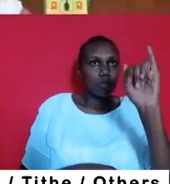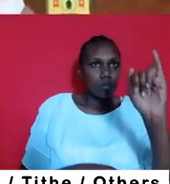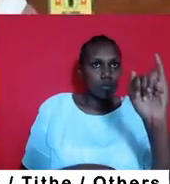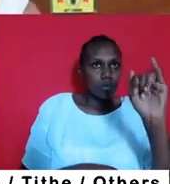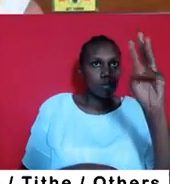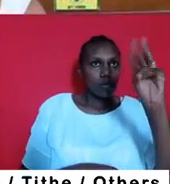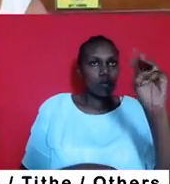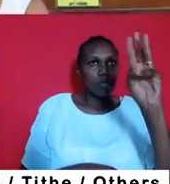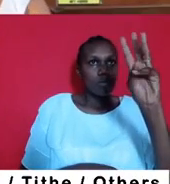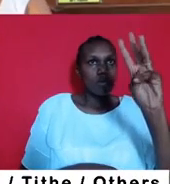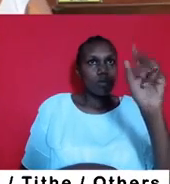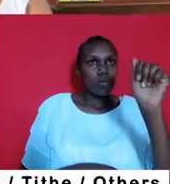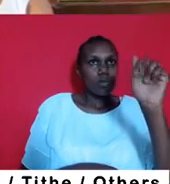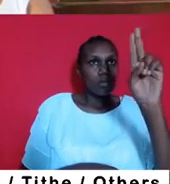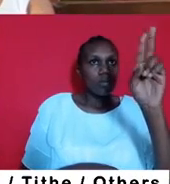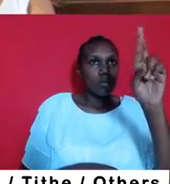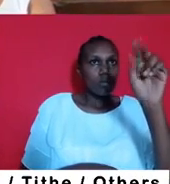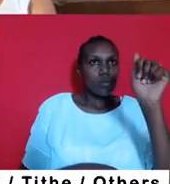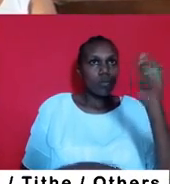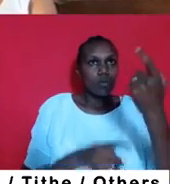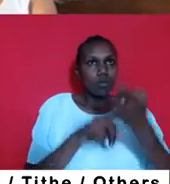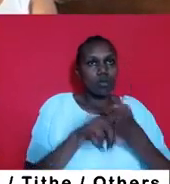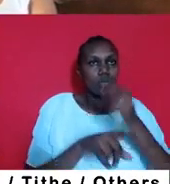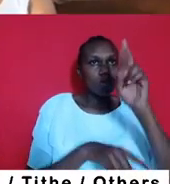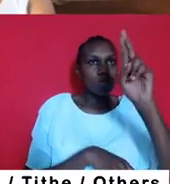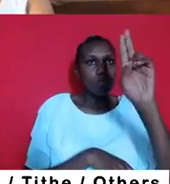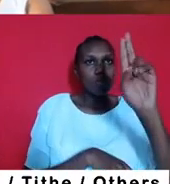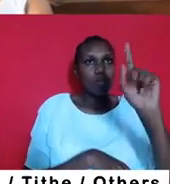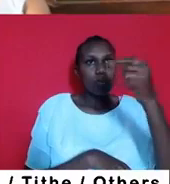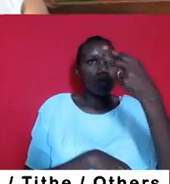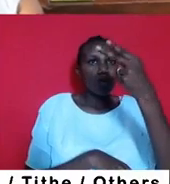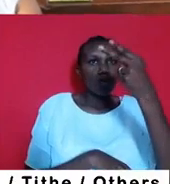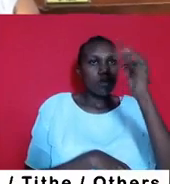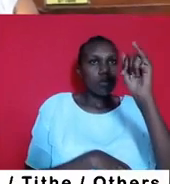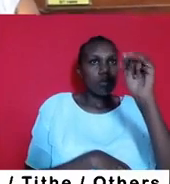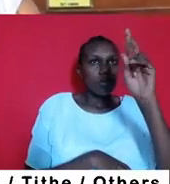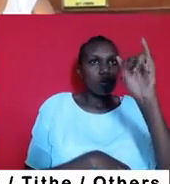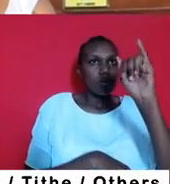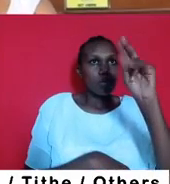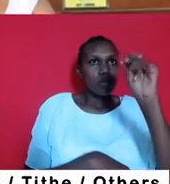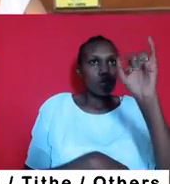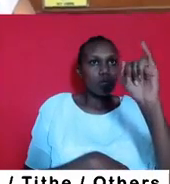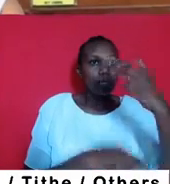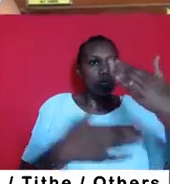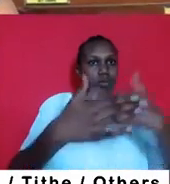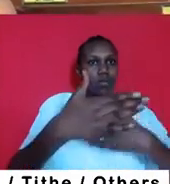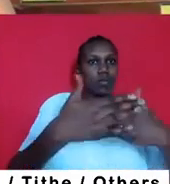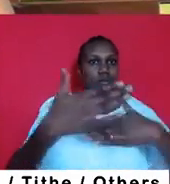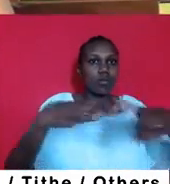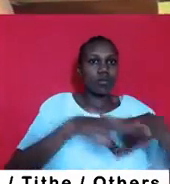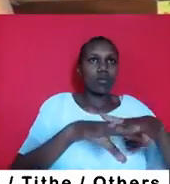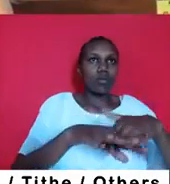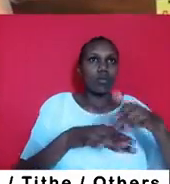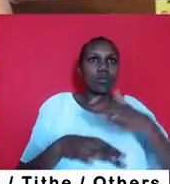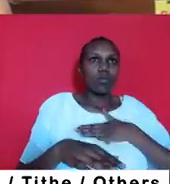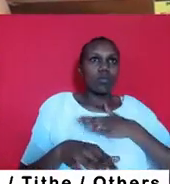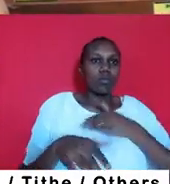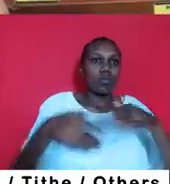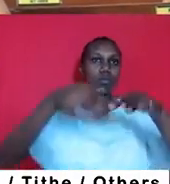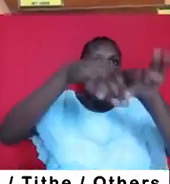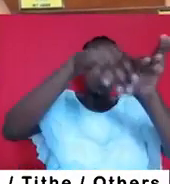kutoka mtaa wa Rothiroine na alikuwa wakati mmoja mwanakwaya wetu. Mazishi